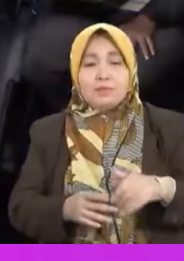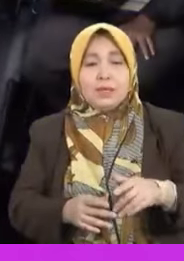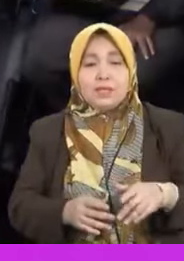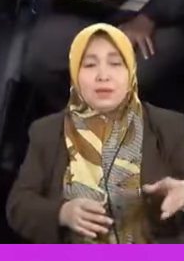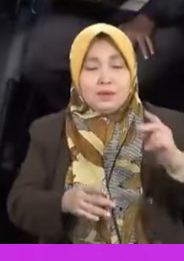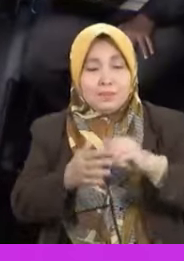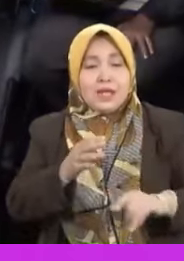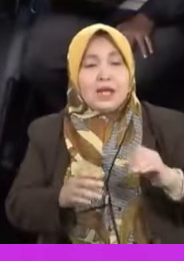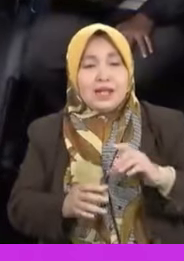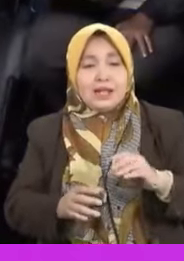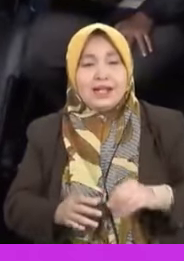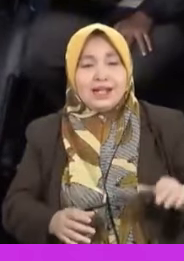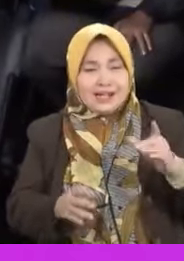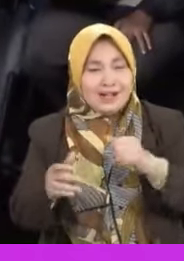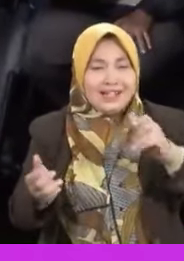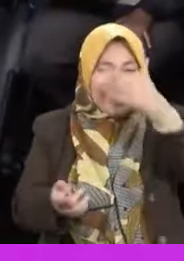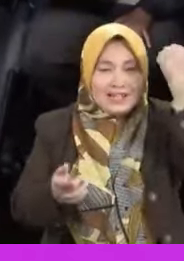فاذكروني